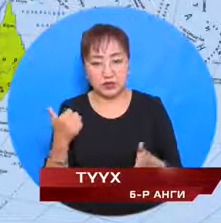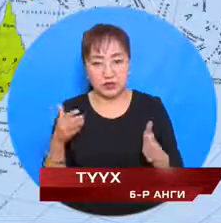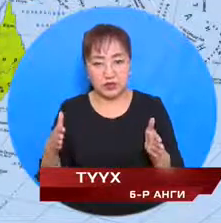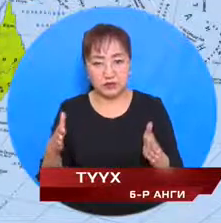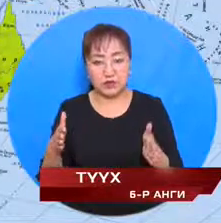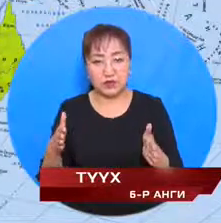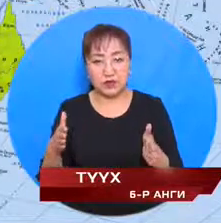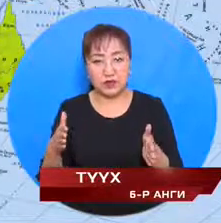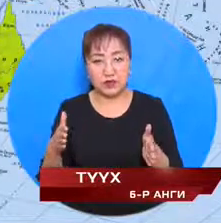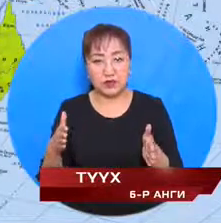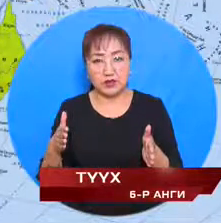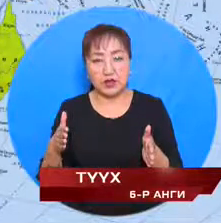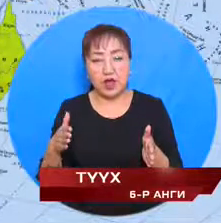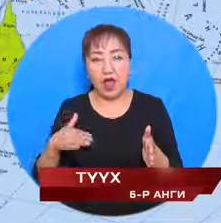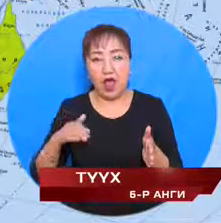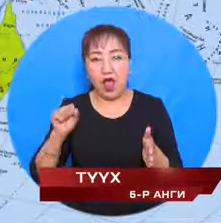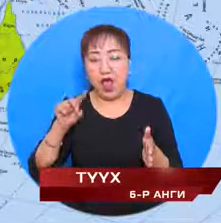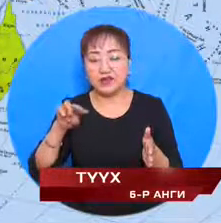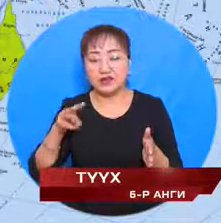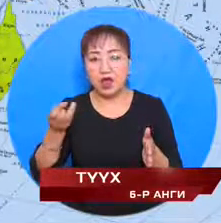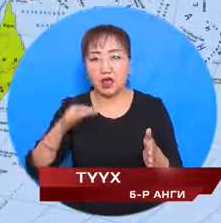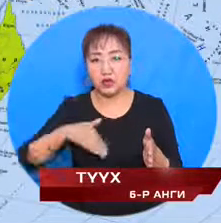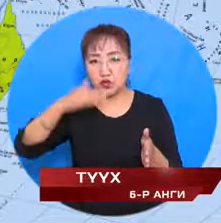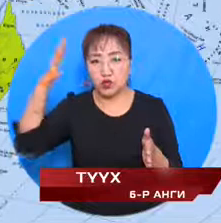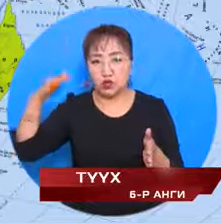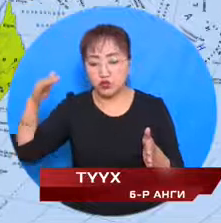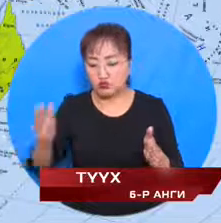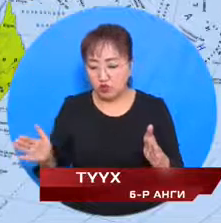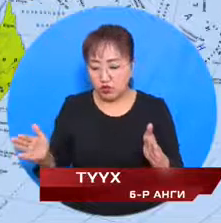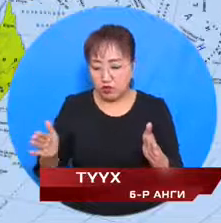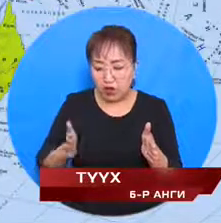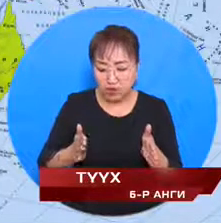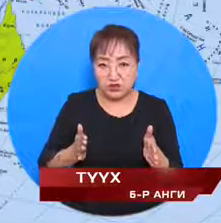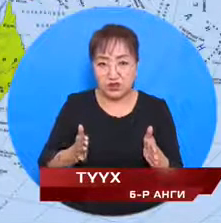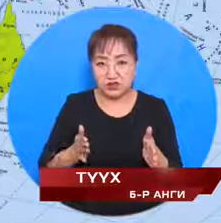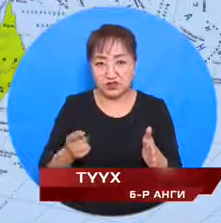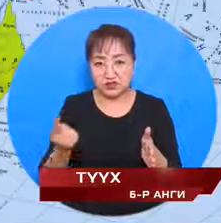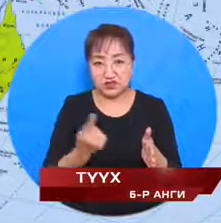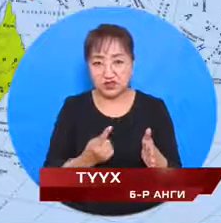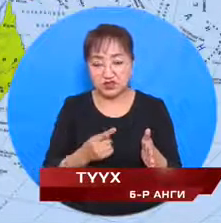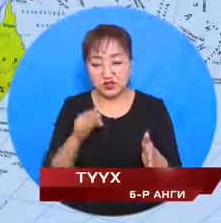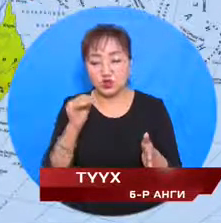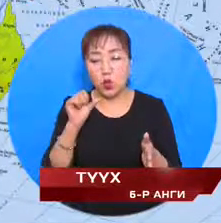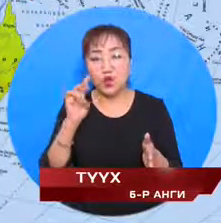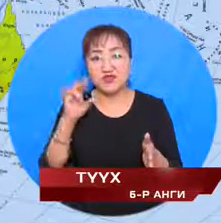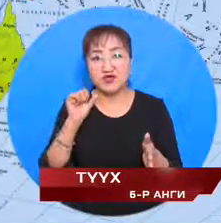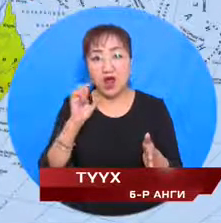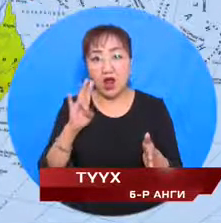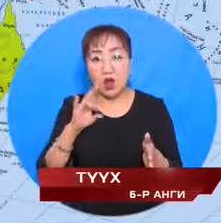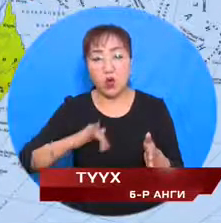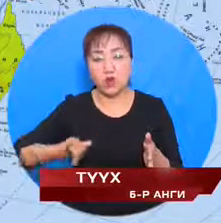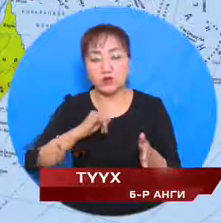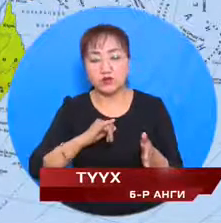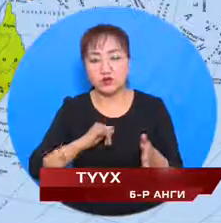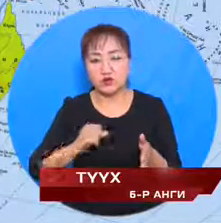салбар ус руу одоо багасж ирсэн нь а тухайн үеийн Жучаан улсын хүчийг бол одоо багасж газар нутгийн хэмжээ